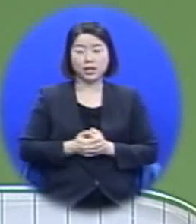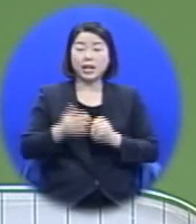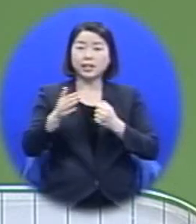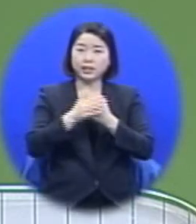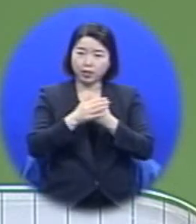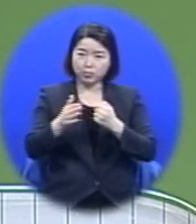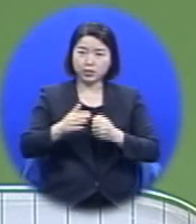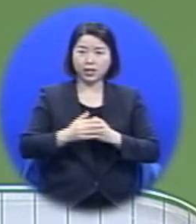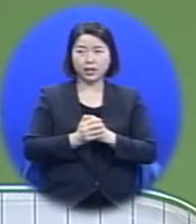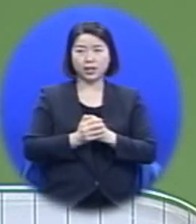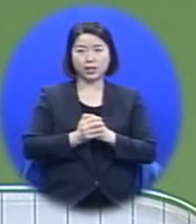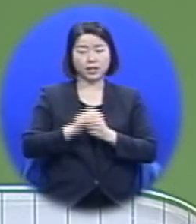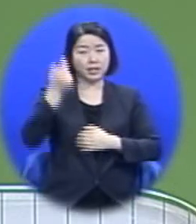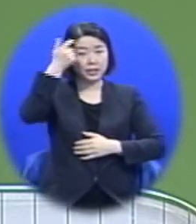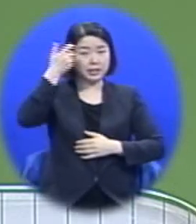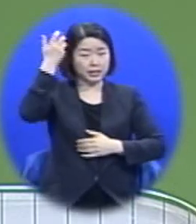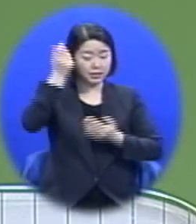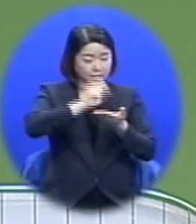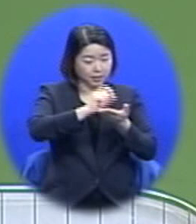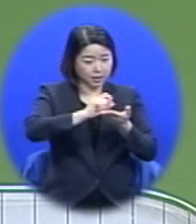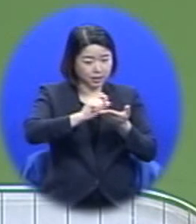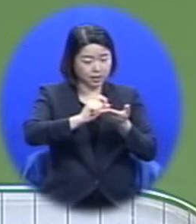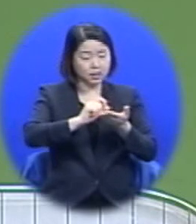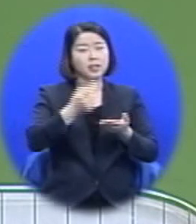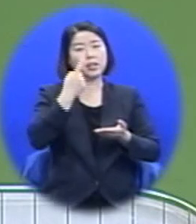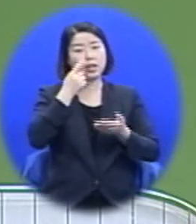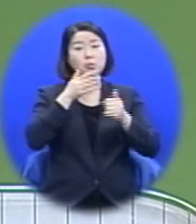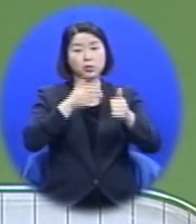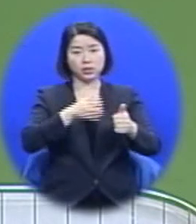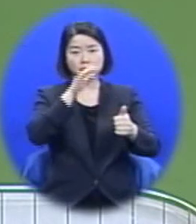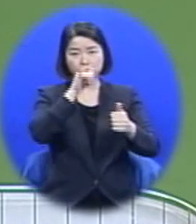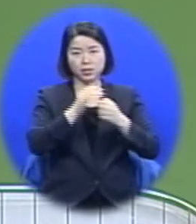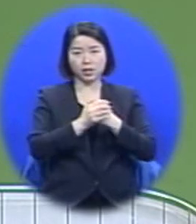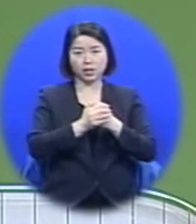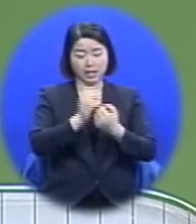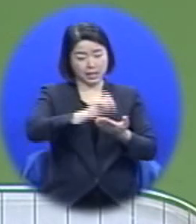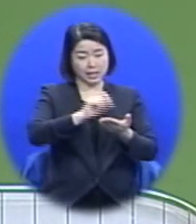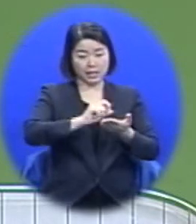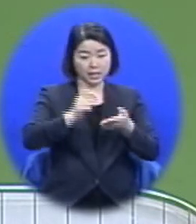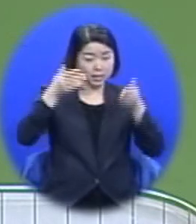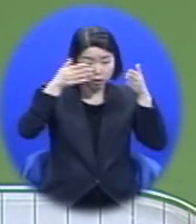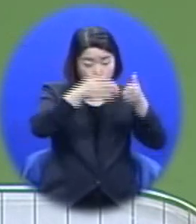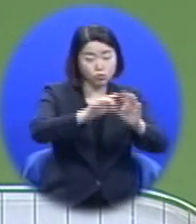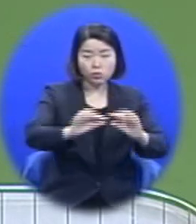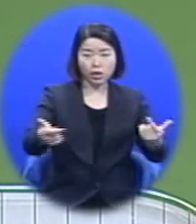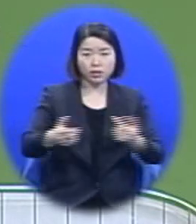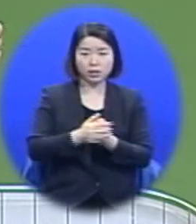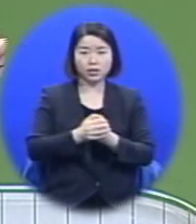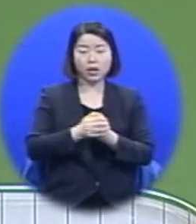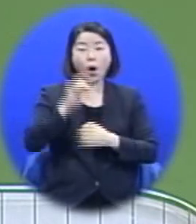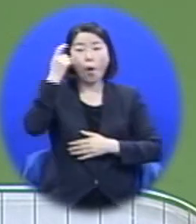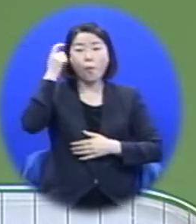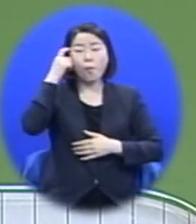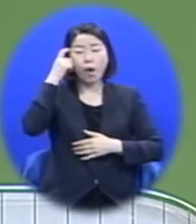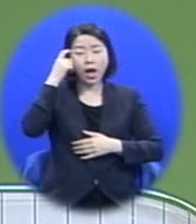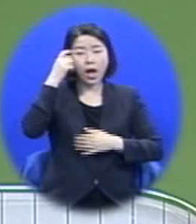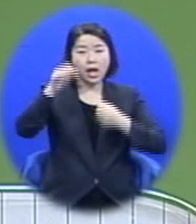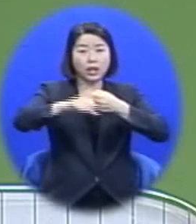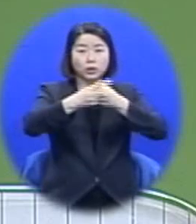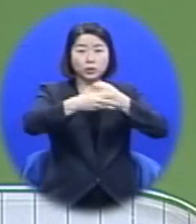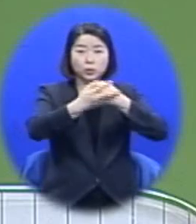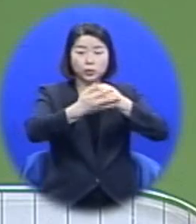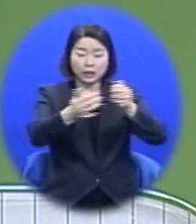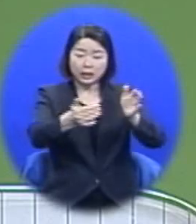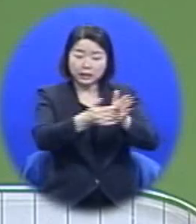그래서 영성의 길을 써 보자 는 겁니다 1기가 초점이 아닙니다 왜 초등학교때 끝낸 일기를 또